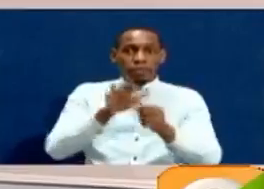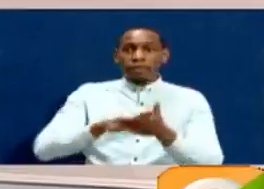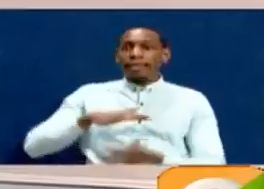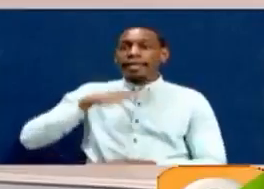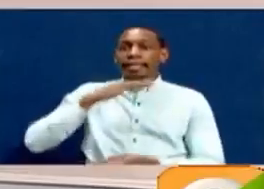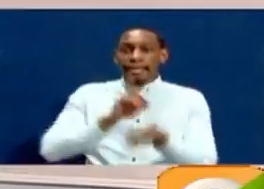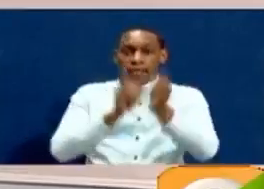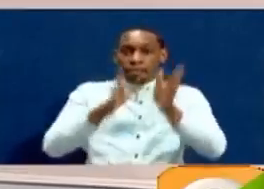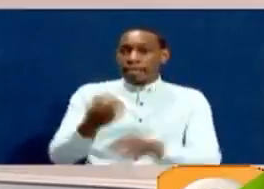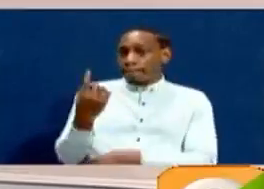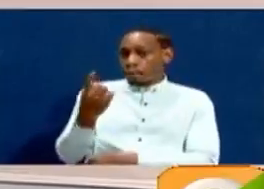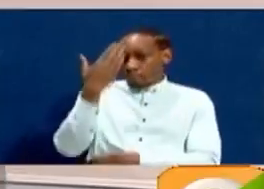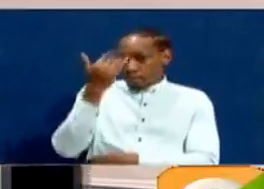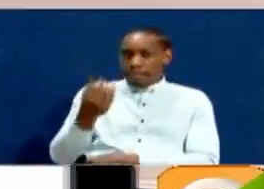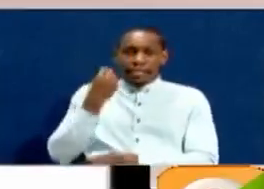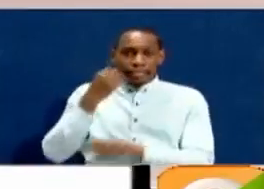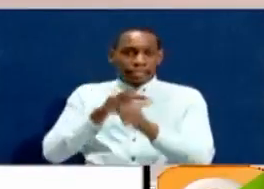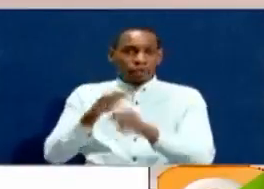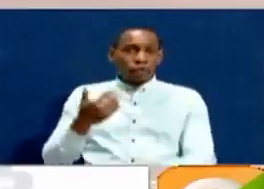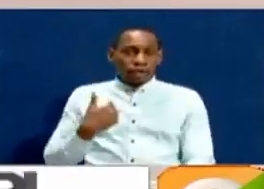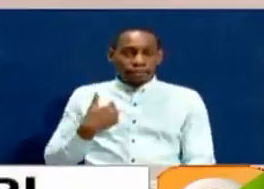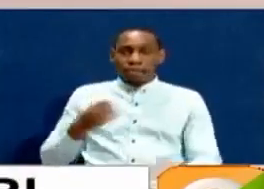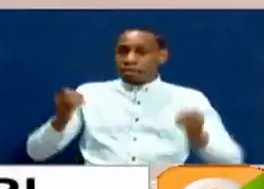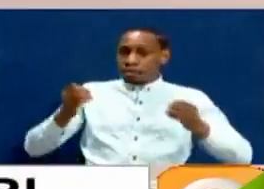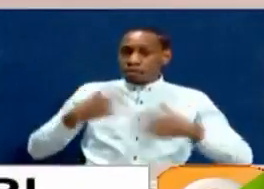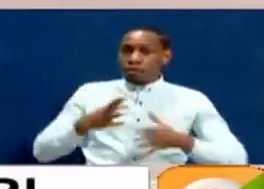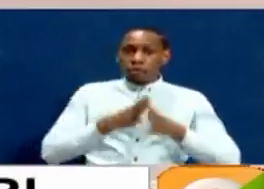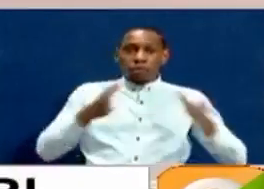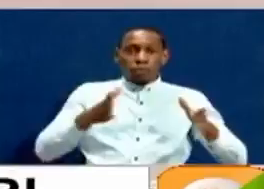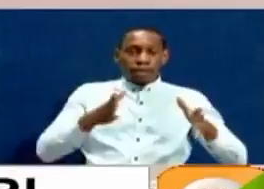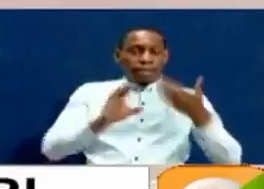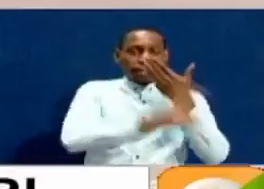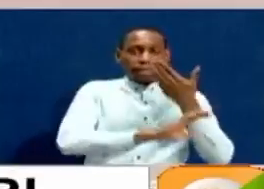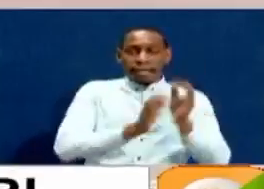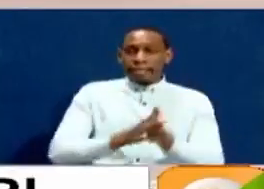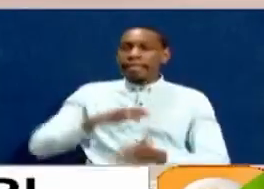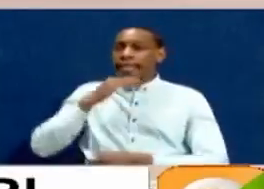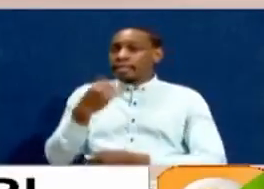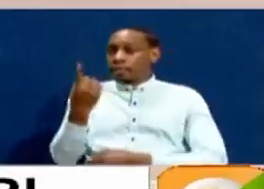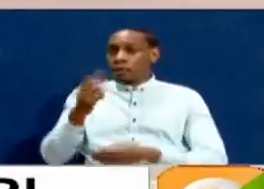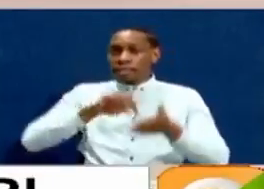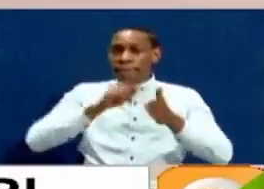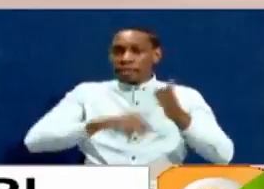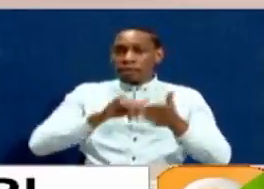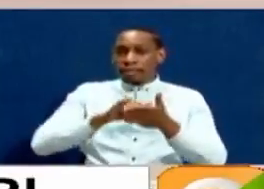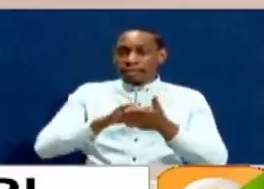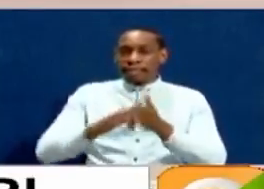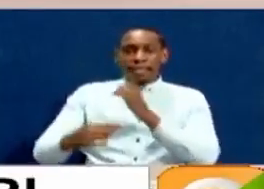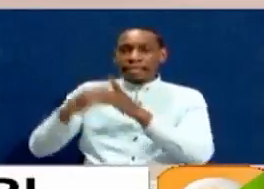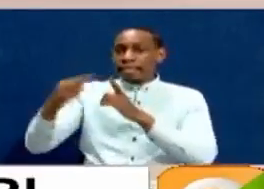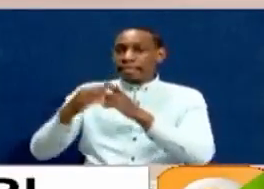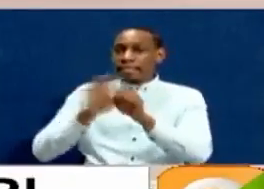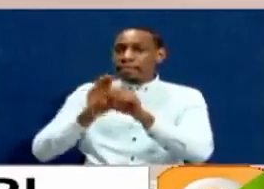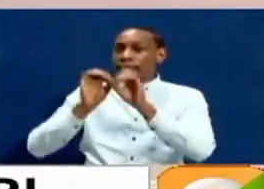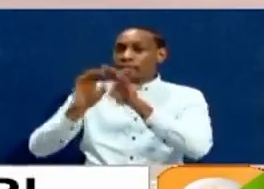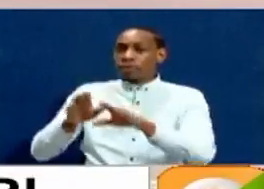Kifo cha daktari mmoja kutokana na ugonjwa wa korona ni pigo kubwa kwa taifa. Kifo kimoja humaanisha kupotea kwa miaka mingi